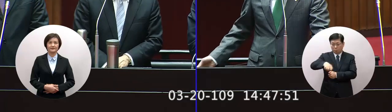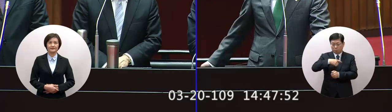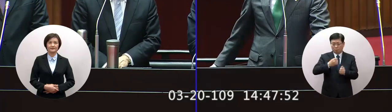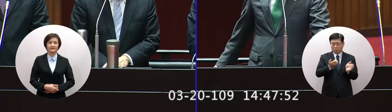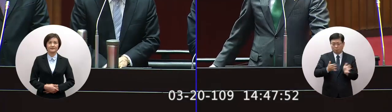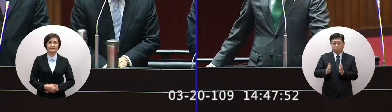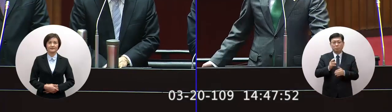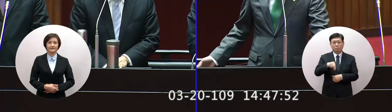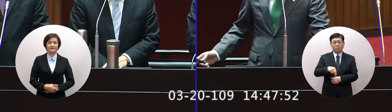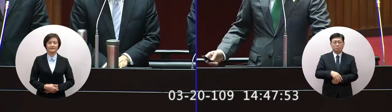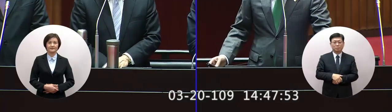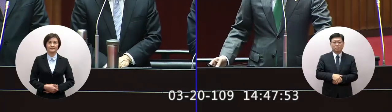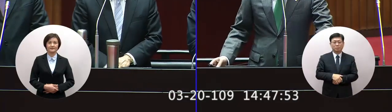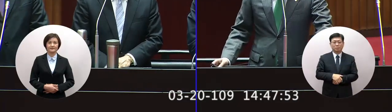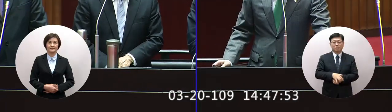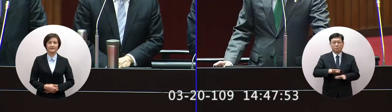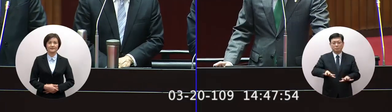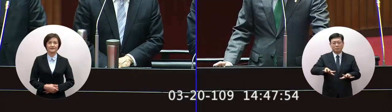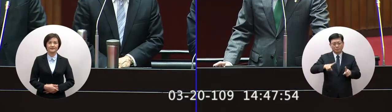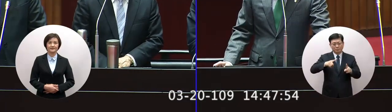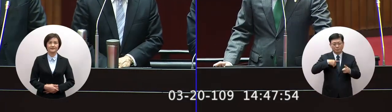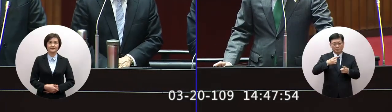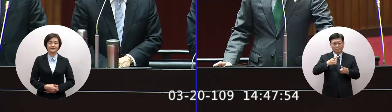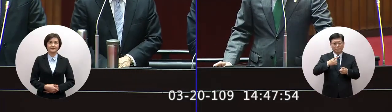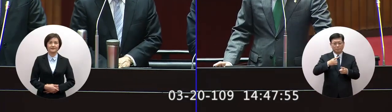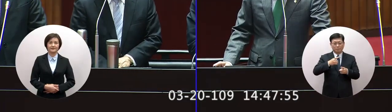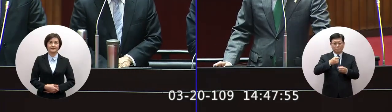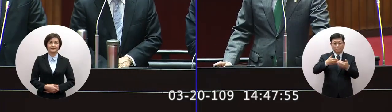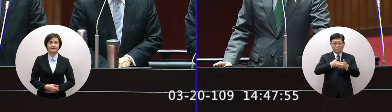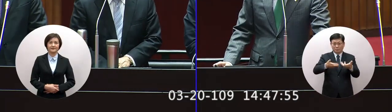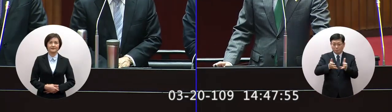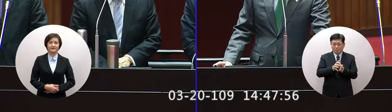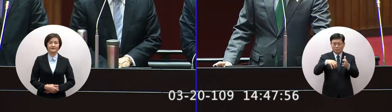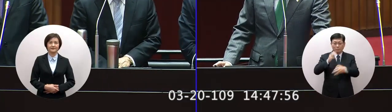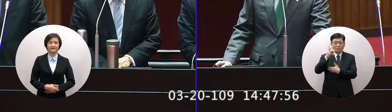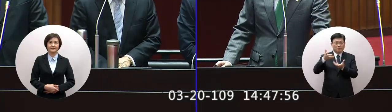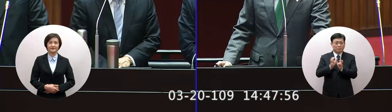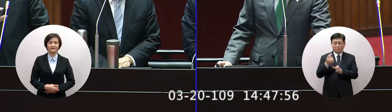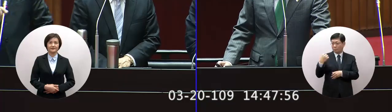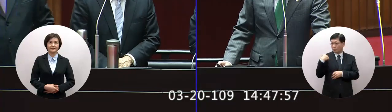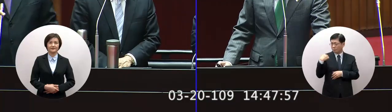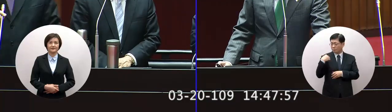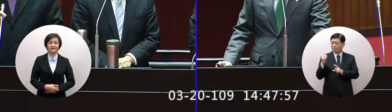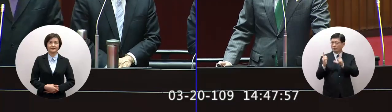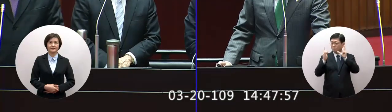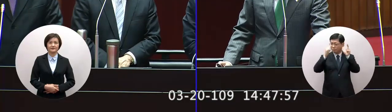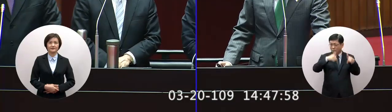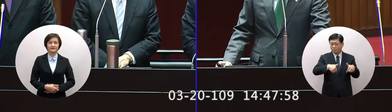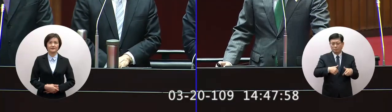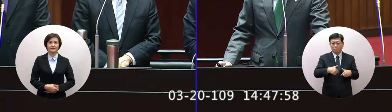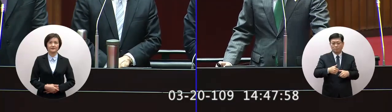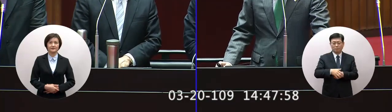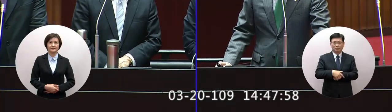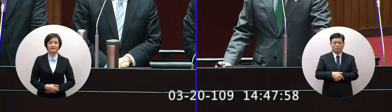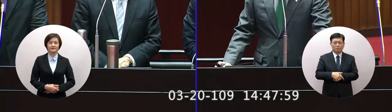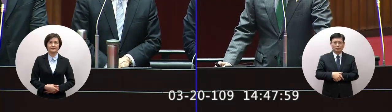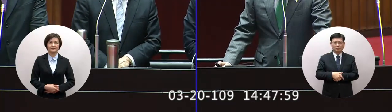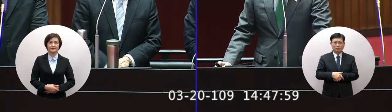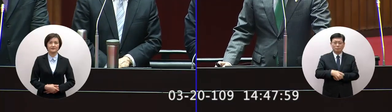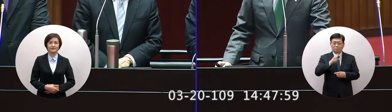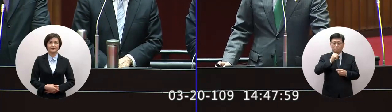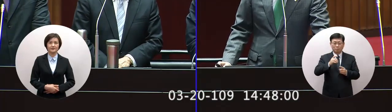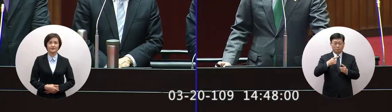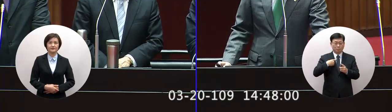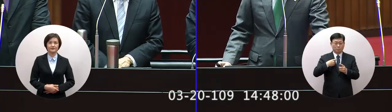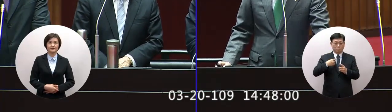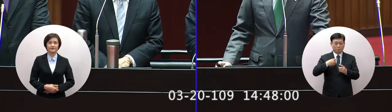好的准备哈，那个先请一下交通部或内政部哈，昨天一整天哈，在我们所谓的关闭国